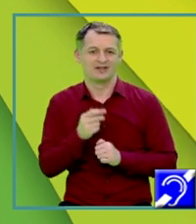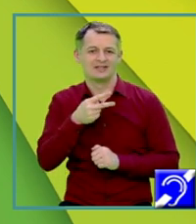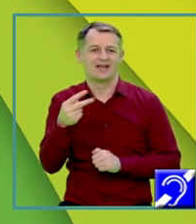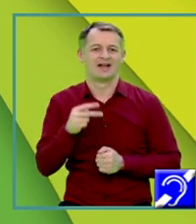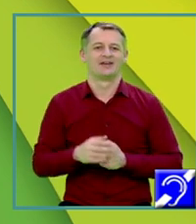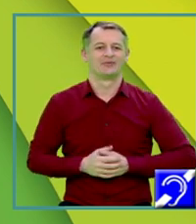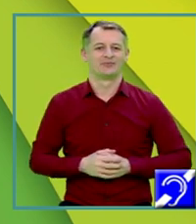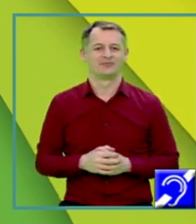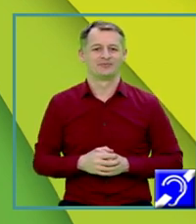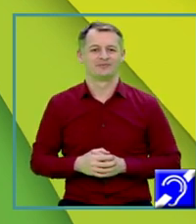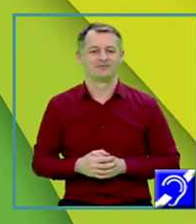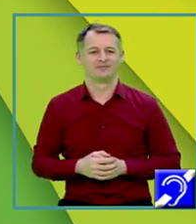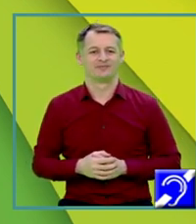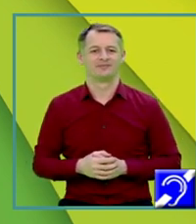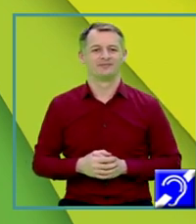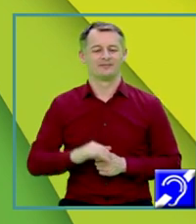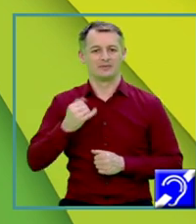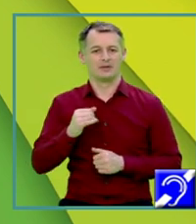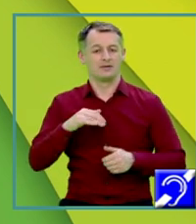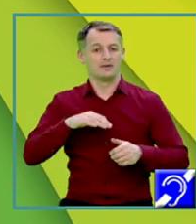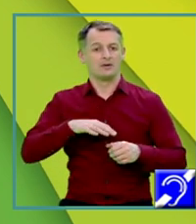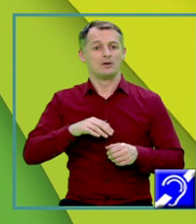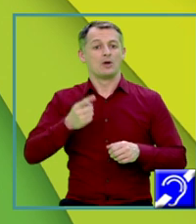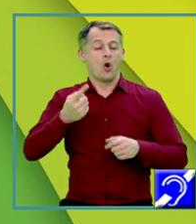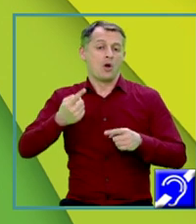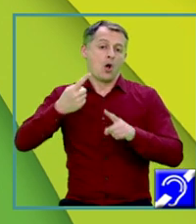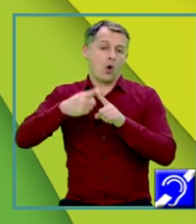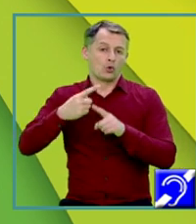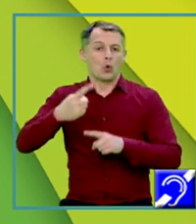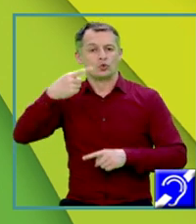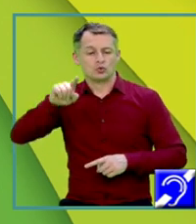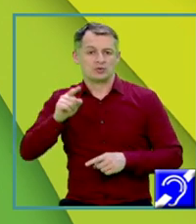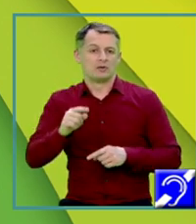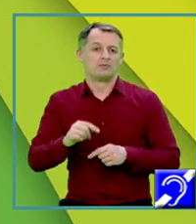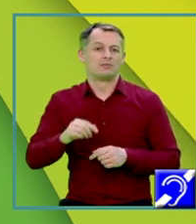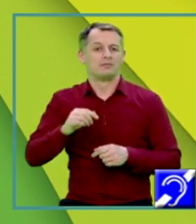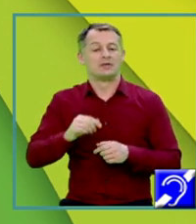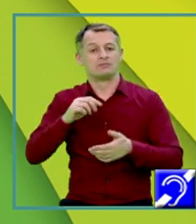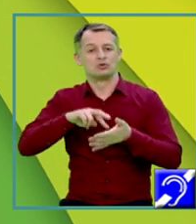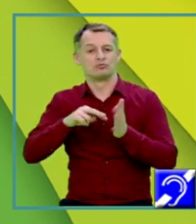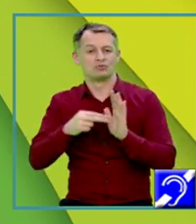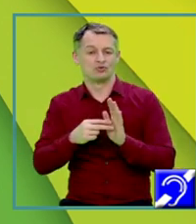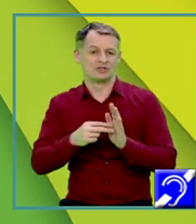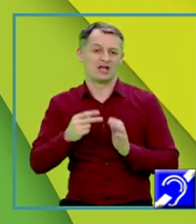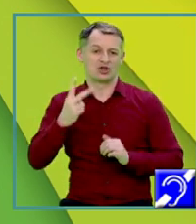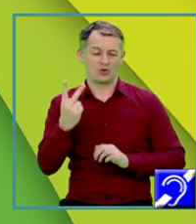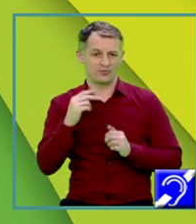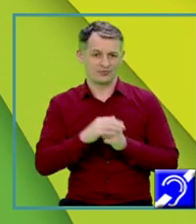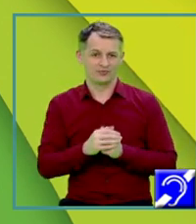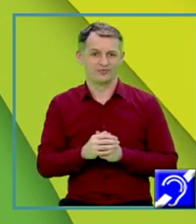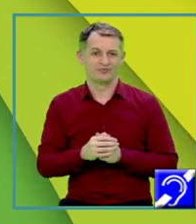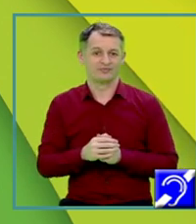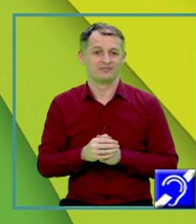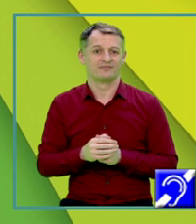egală cu masa substanței dizolvate ori 100 pe concentrația soluției 2. Înlocuim numeric și